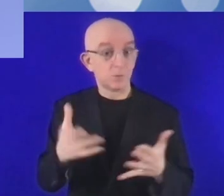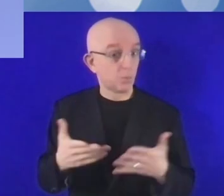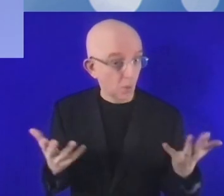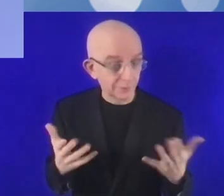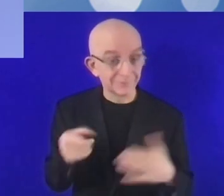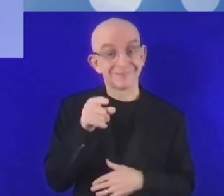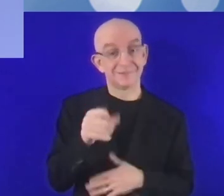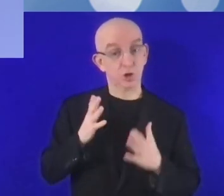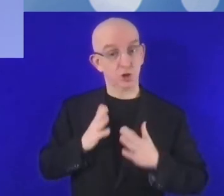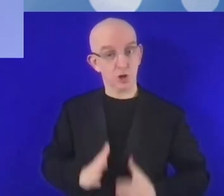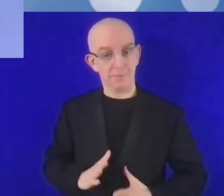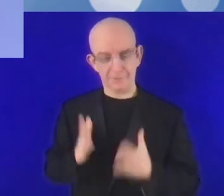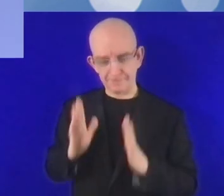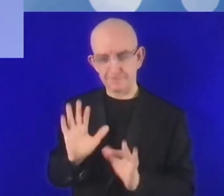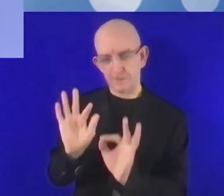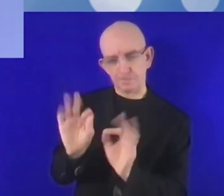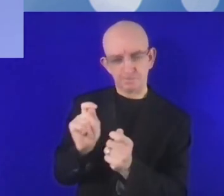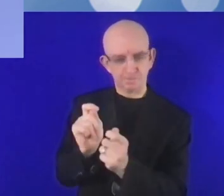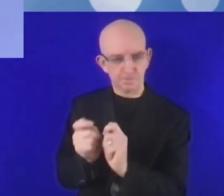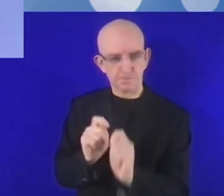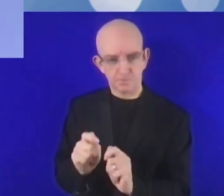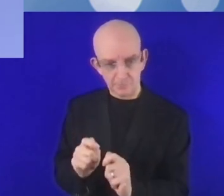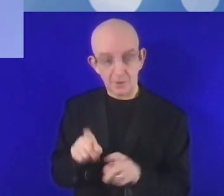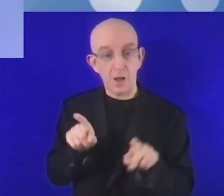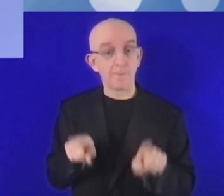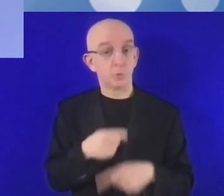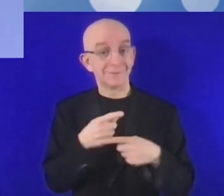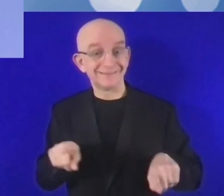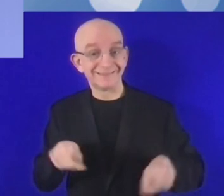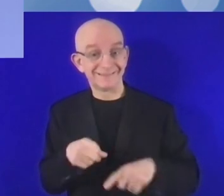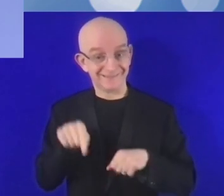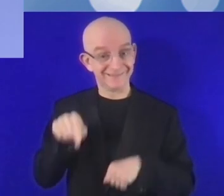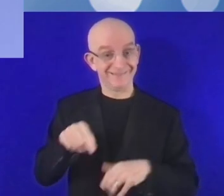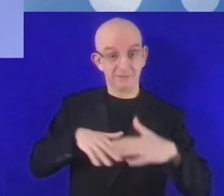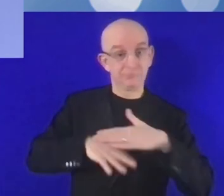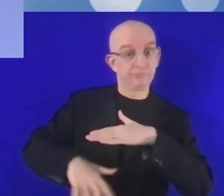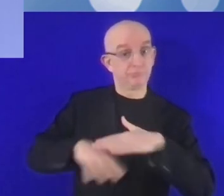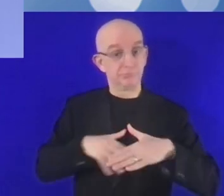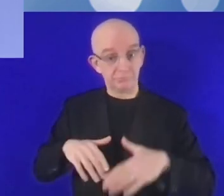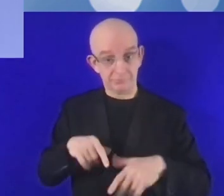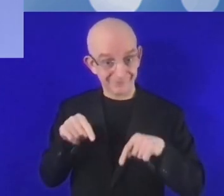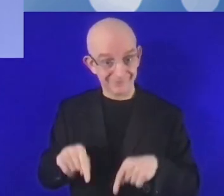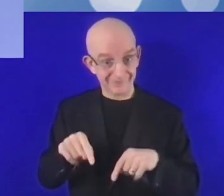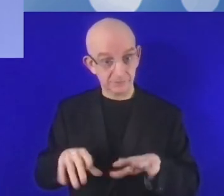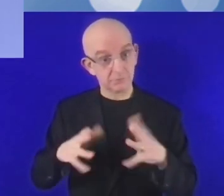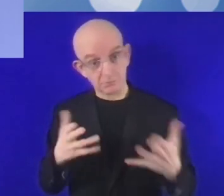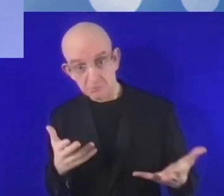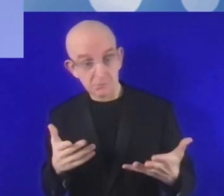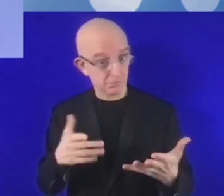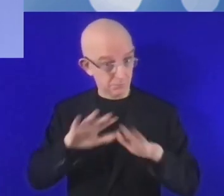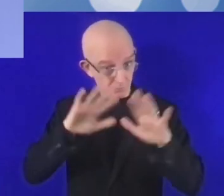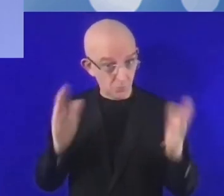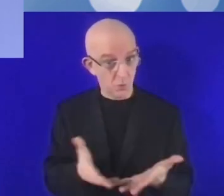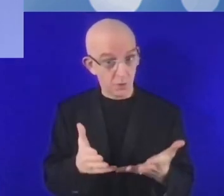误。那么人类的因素和质量在音乐当中